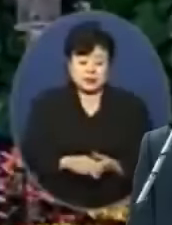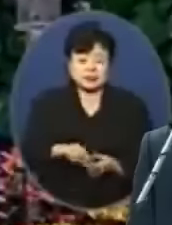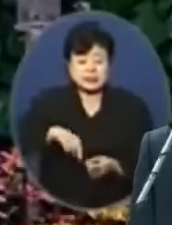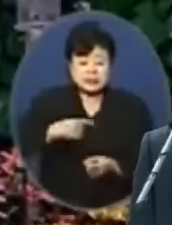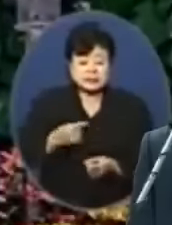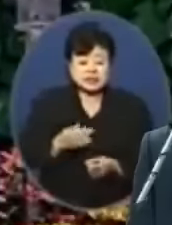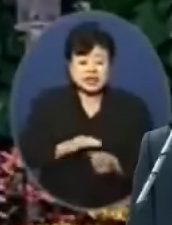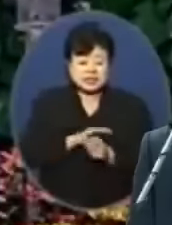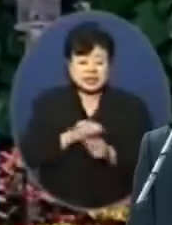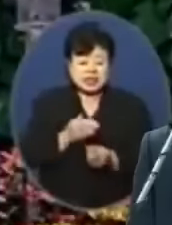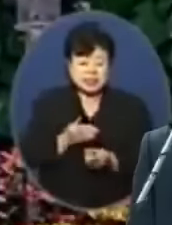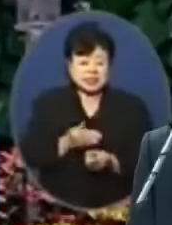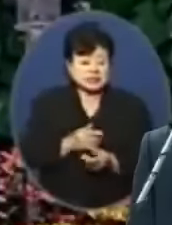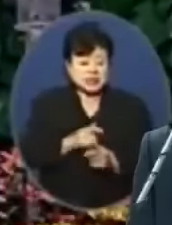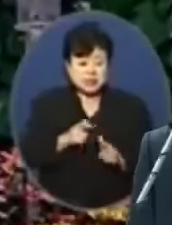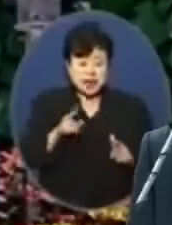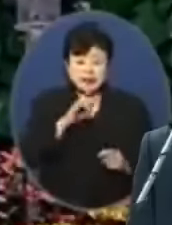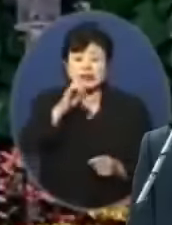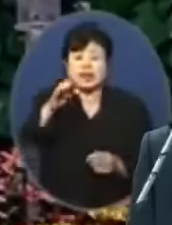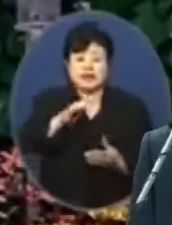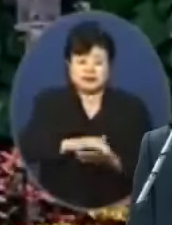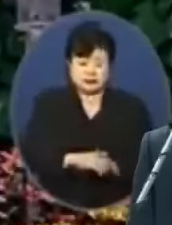자신이 나를 사랑하지 않으면 어떻게 되겠습니까?